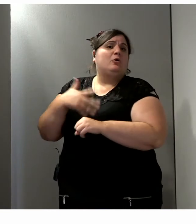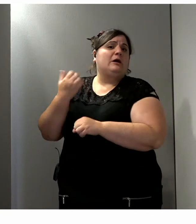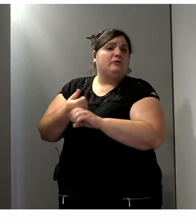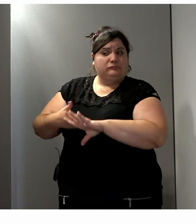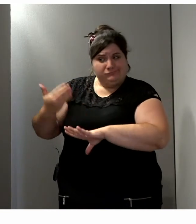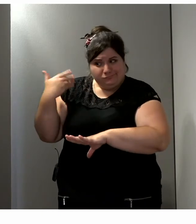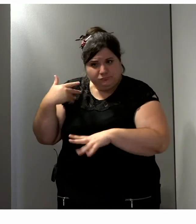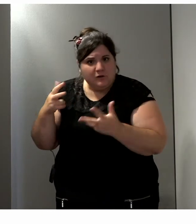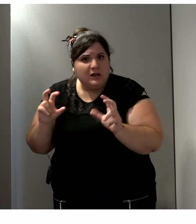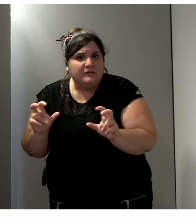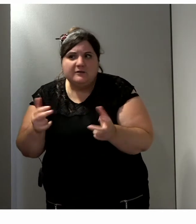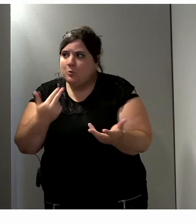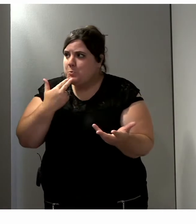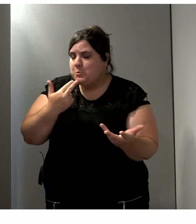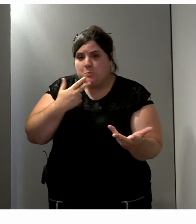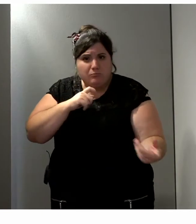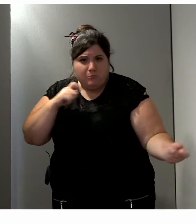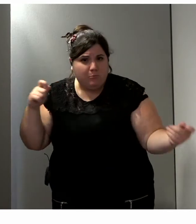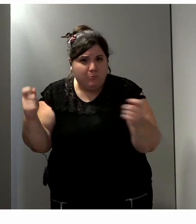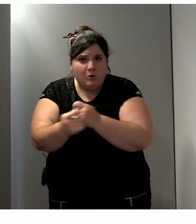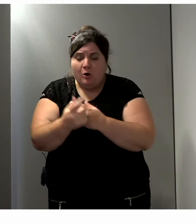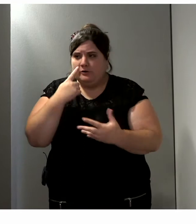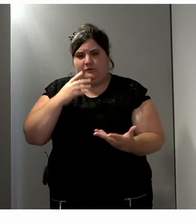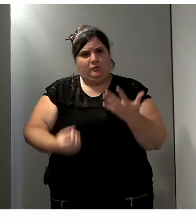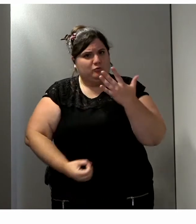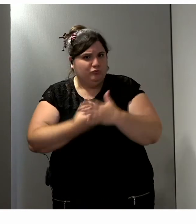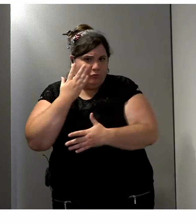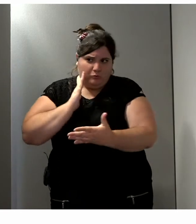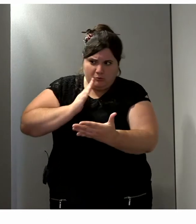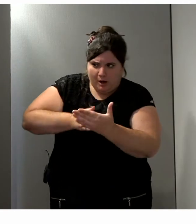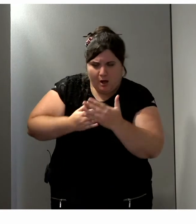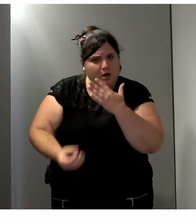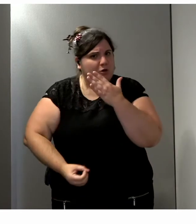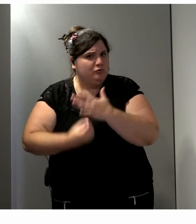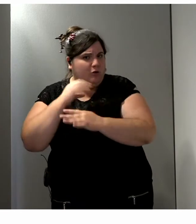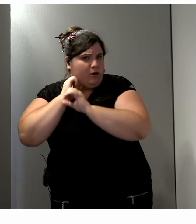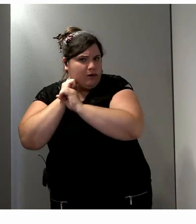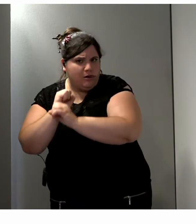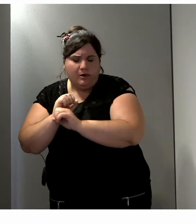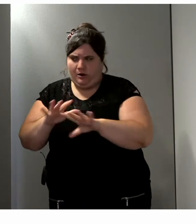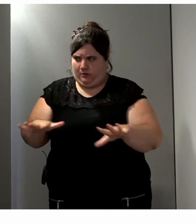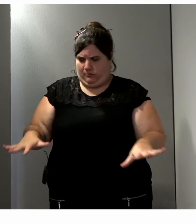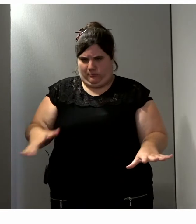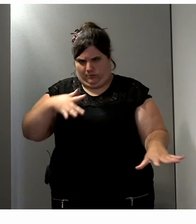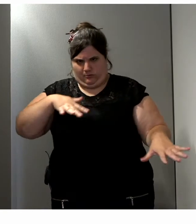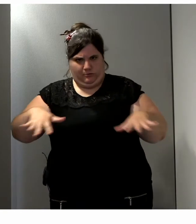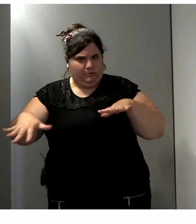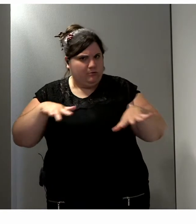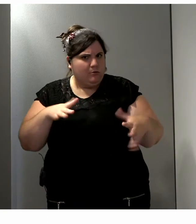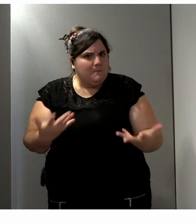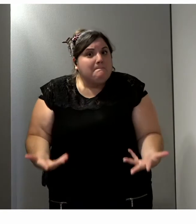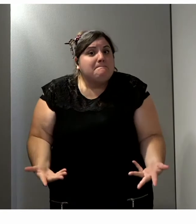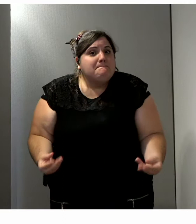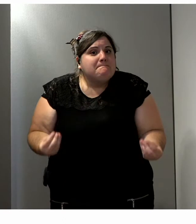ans, et on s'aperçoit qu'il y a des nouveaux obstacles, des nouvelles contraintes qui viennent compromettre un peu la vie quotidienne des personnes. Est-ce que